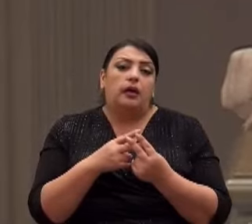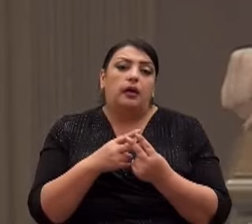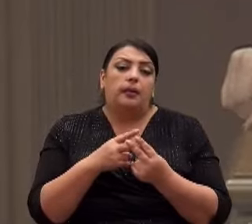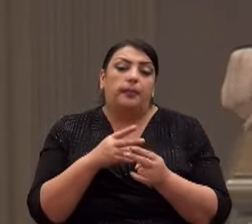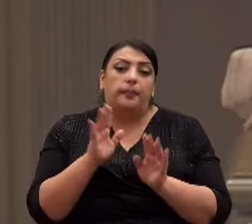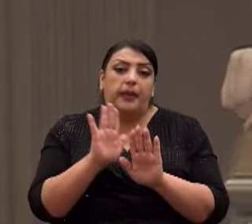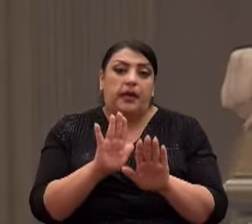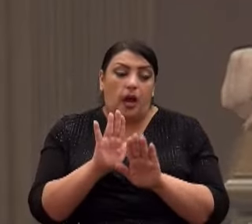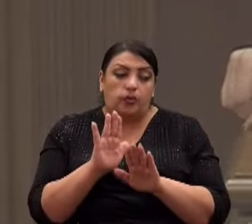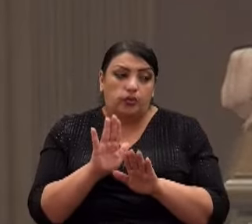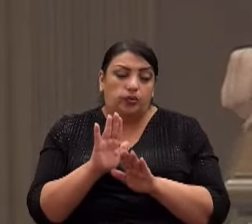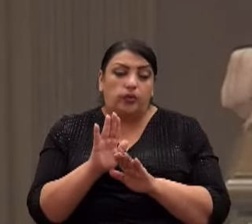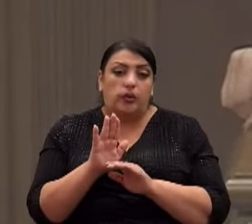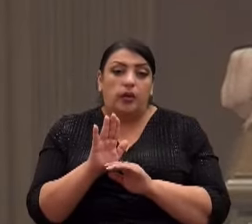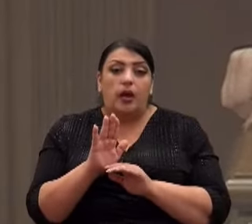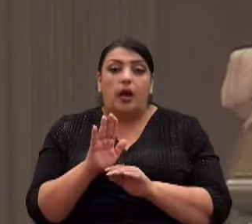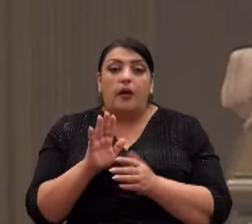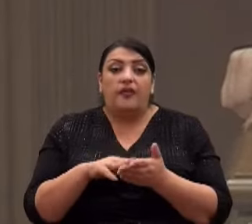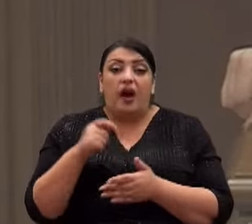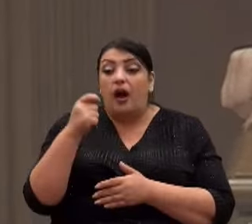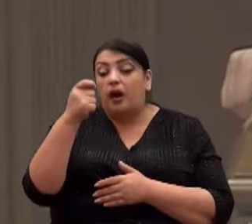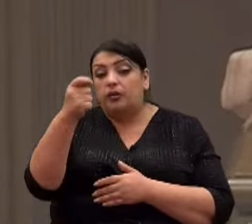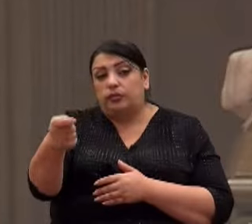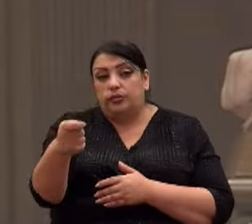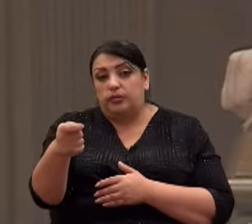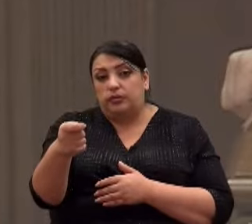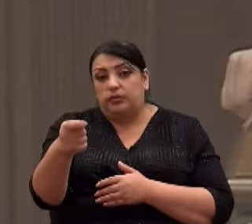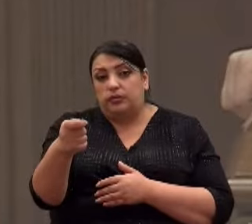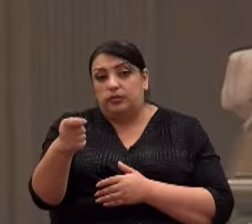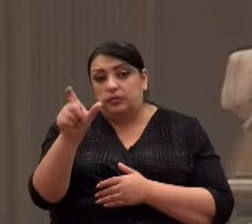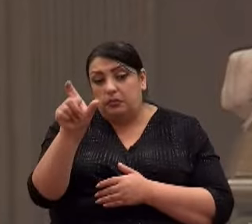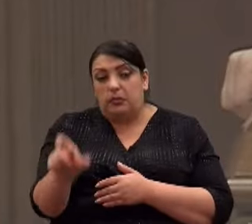և այդ վարույթ իրականացնող մարմնին